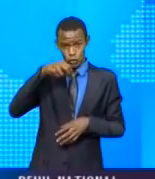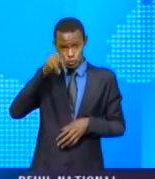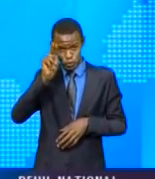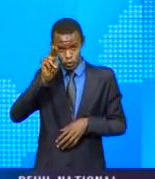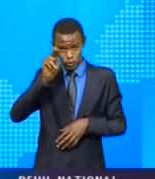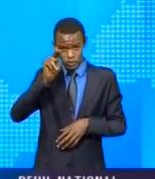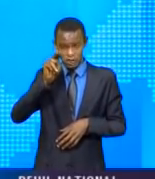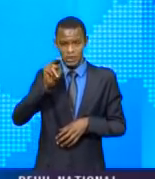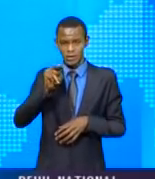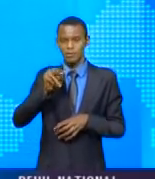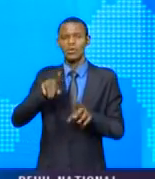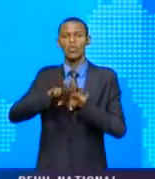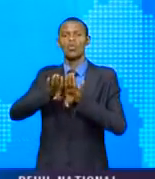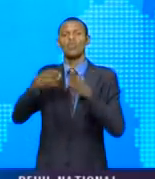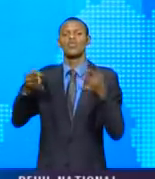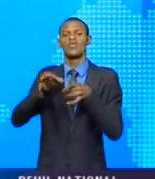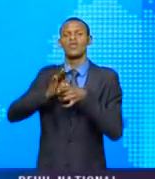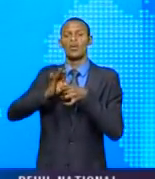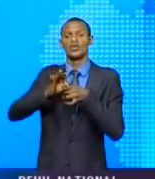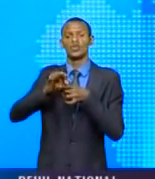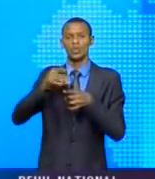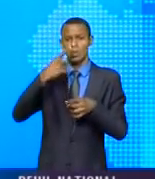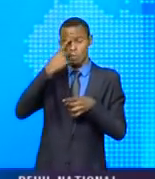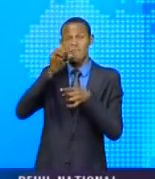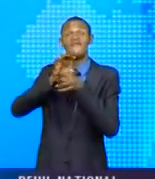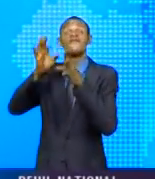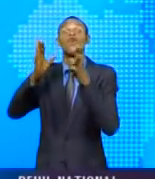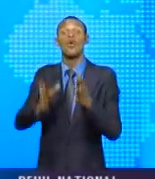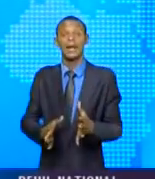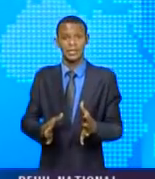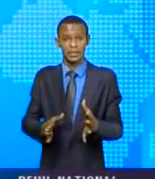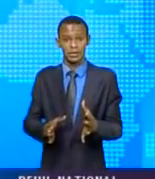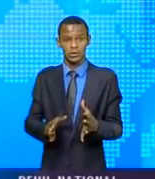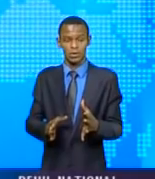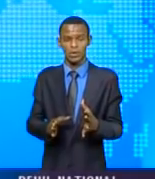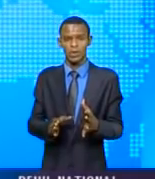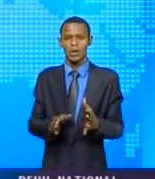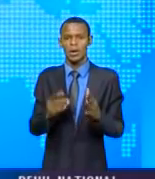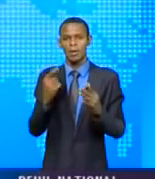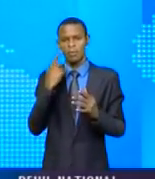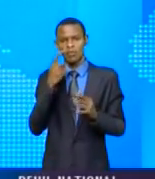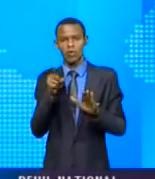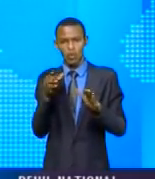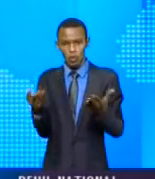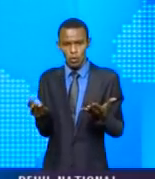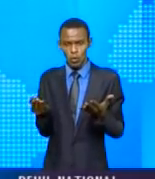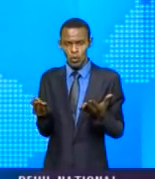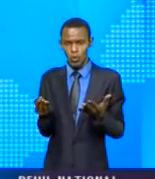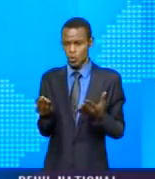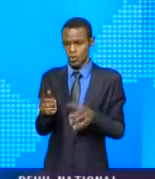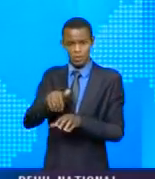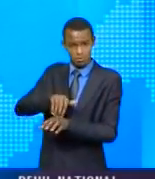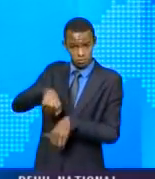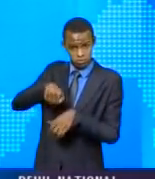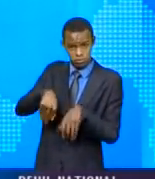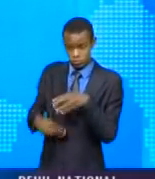des formateurs sur les mécanismes des partages des règne dans les financements de la chaîne des valeurs agricoles la cérémonie